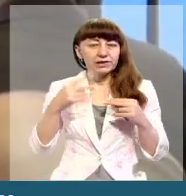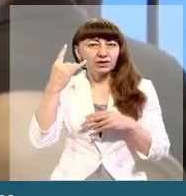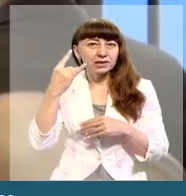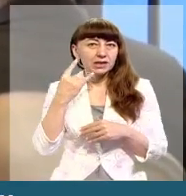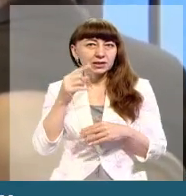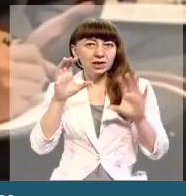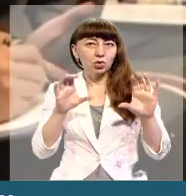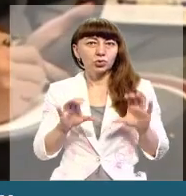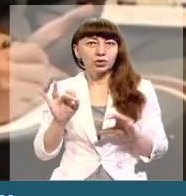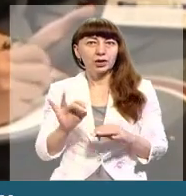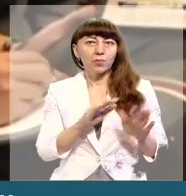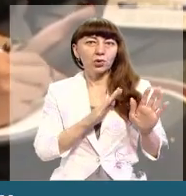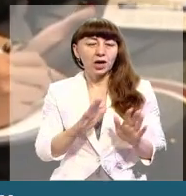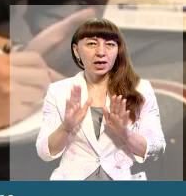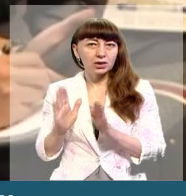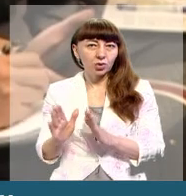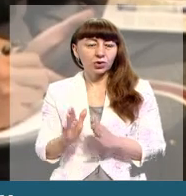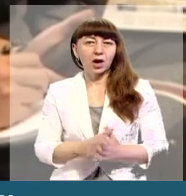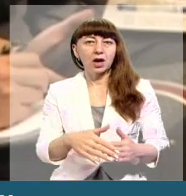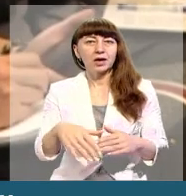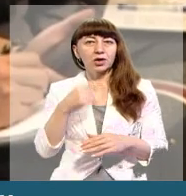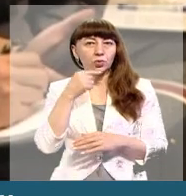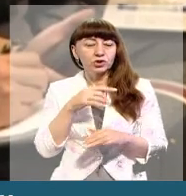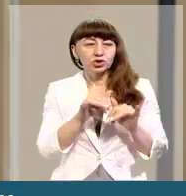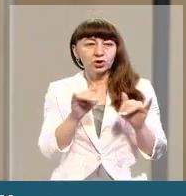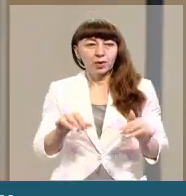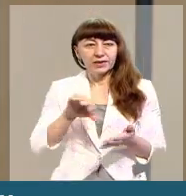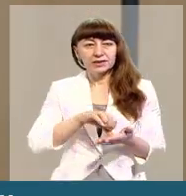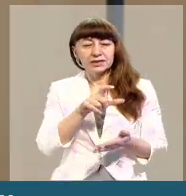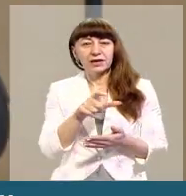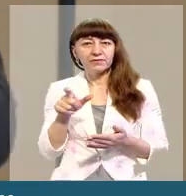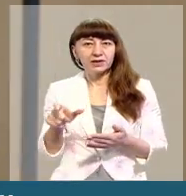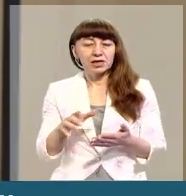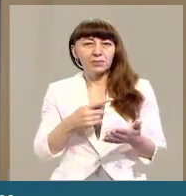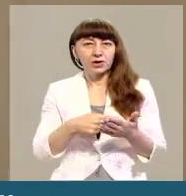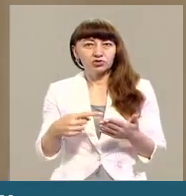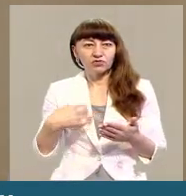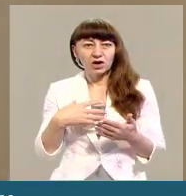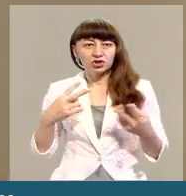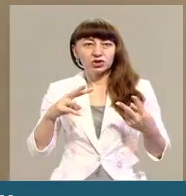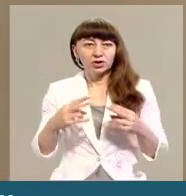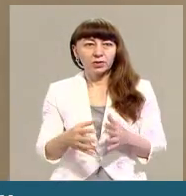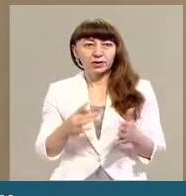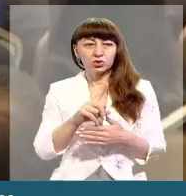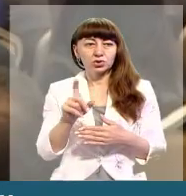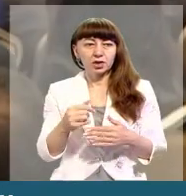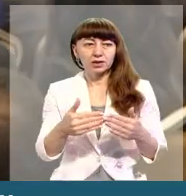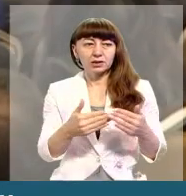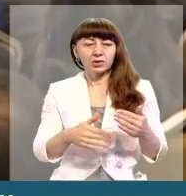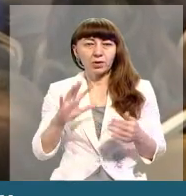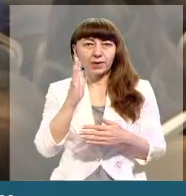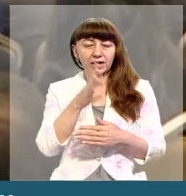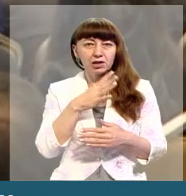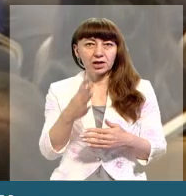реформалардың маңызына тоқталып, кейінгі 5 жылда республикалық бюджеттің кірісі 80%-ға артқанын айтты.